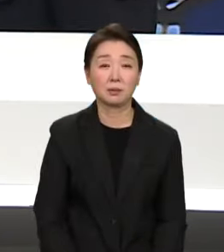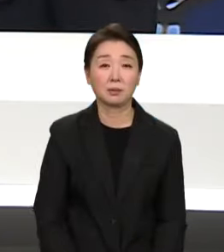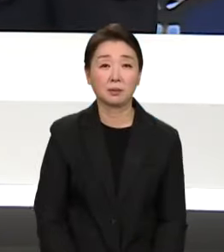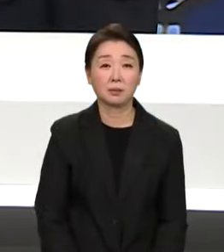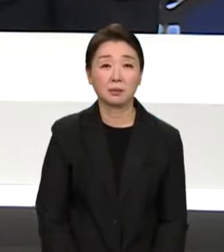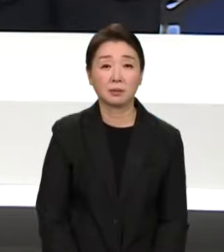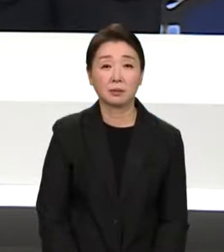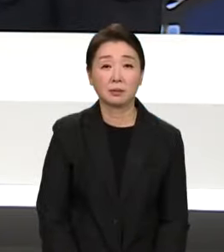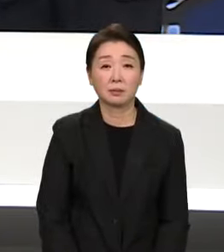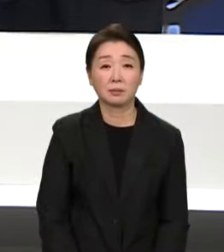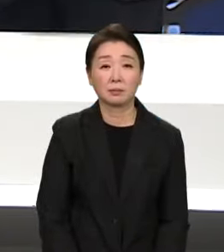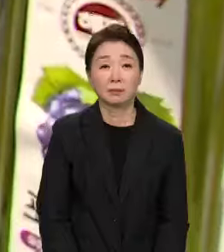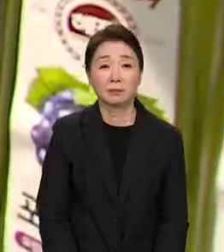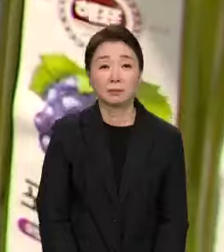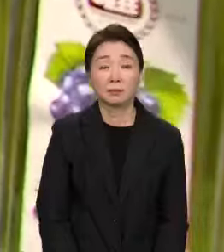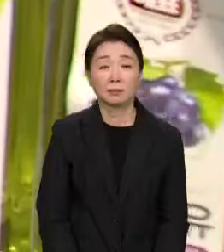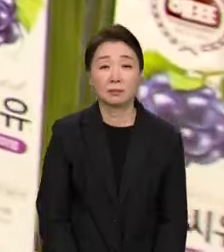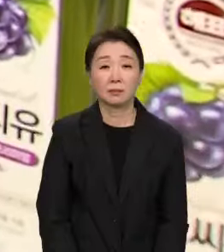기자가 취재했습니다.